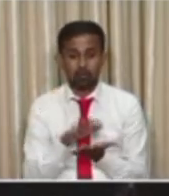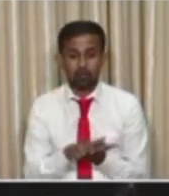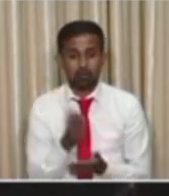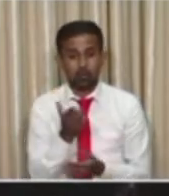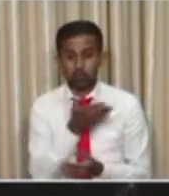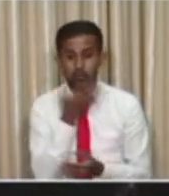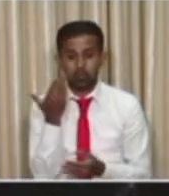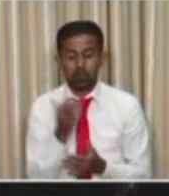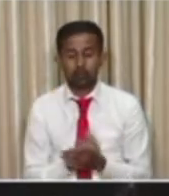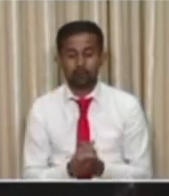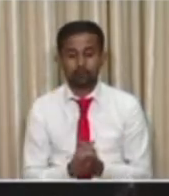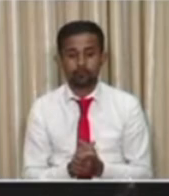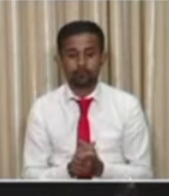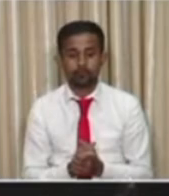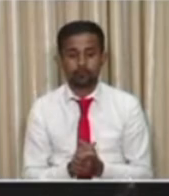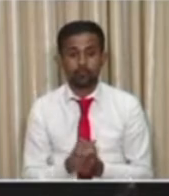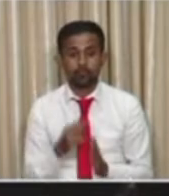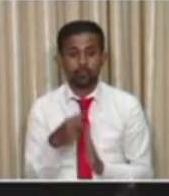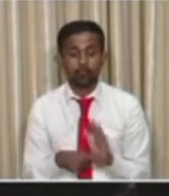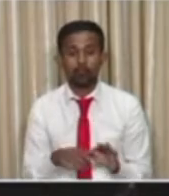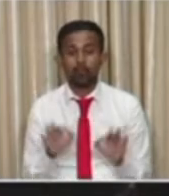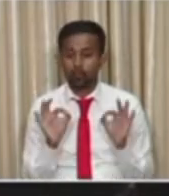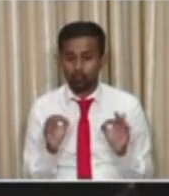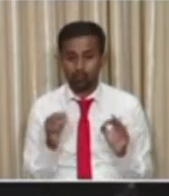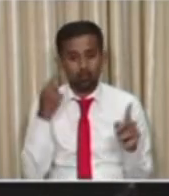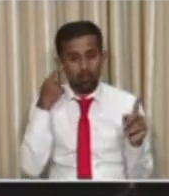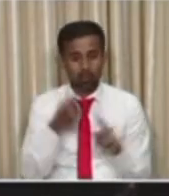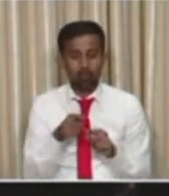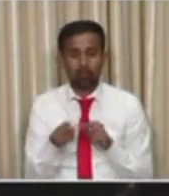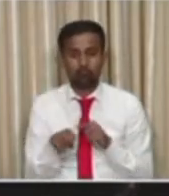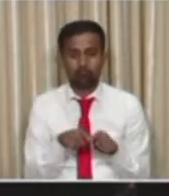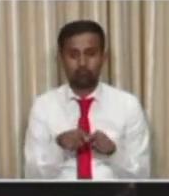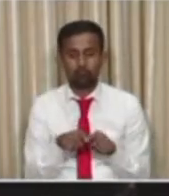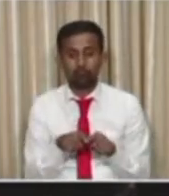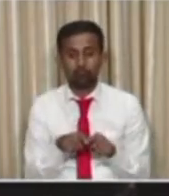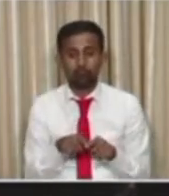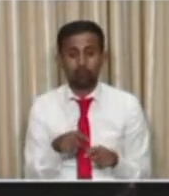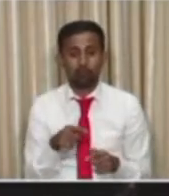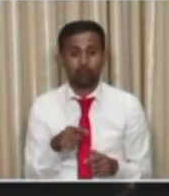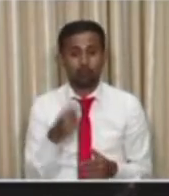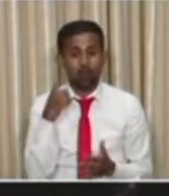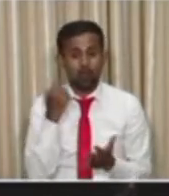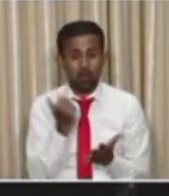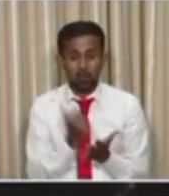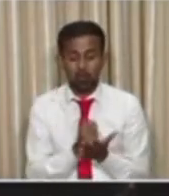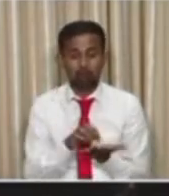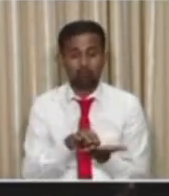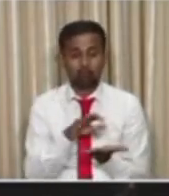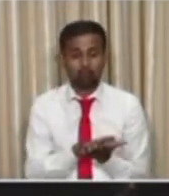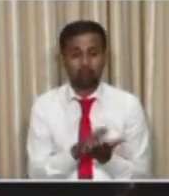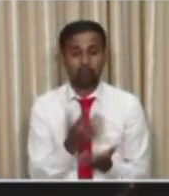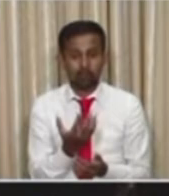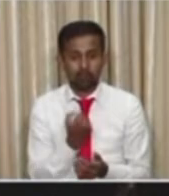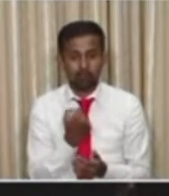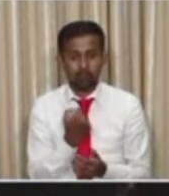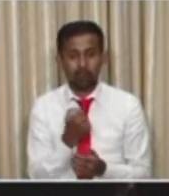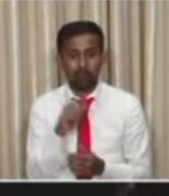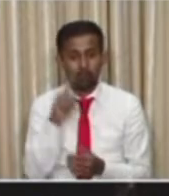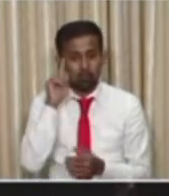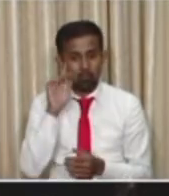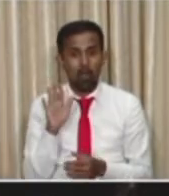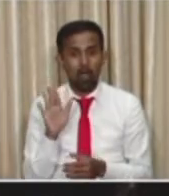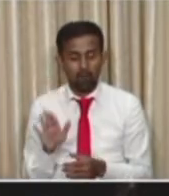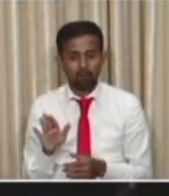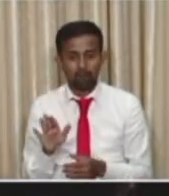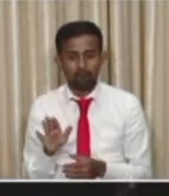நாட்டு நலனுக்காக அவ்வாறான ஜனரஞ்சகமற்ற தீர்மானத்தை எடுக்க தயாராக இருக்கின்றேன் என்று அவர் கூறியதற்கு அமைவாக சில விடயங்களை இப்பொழுது செய்து